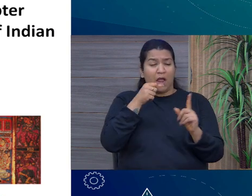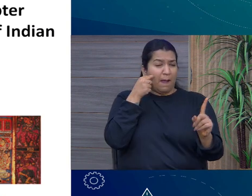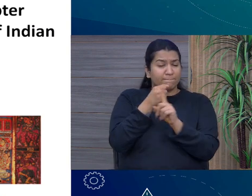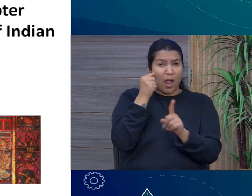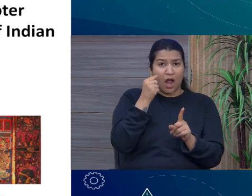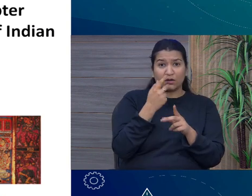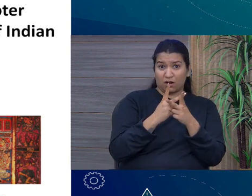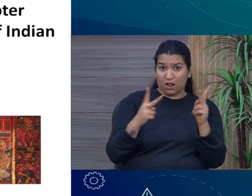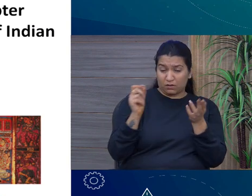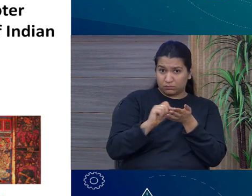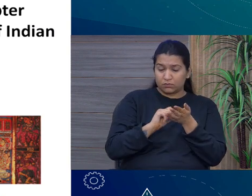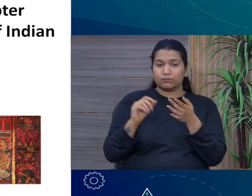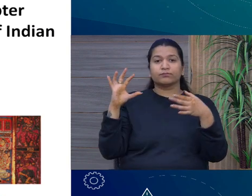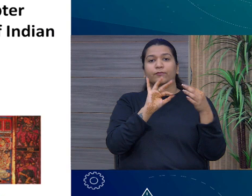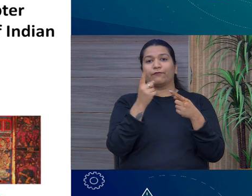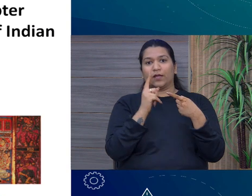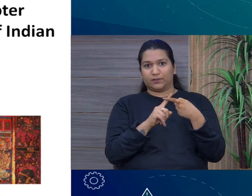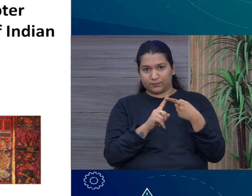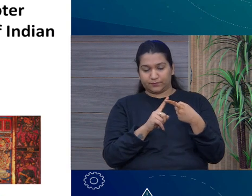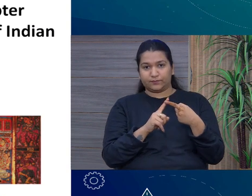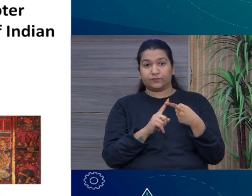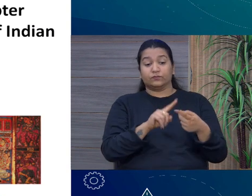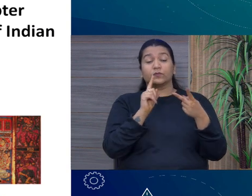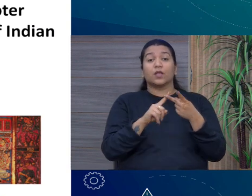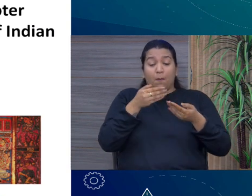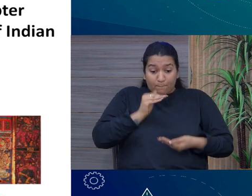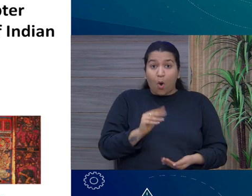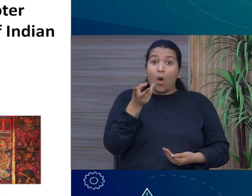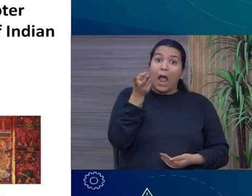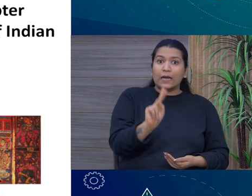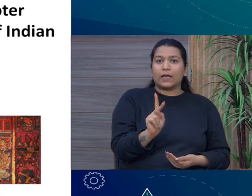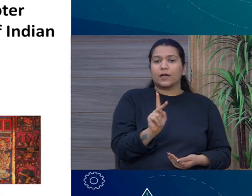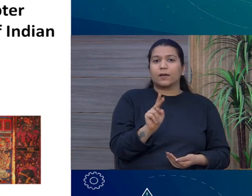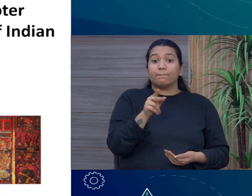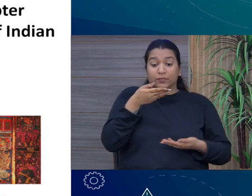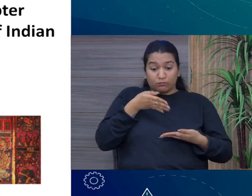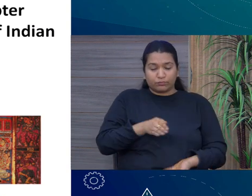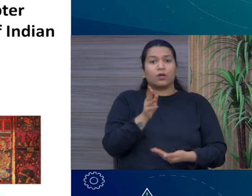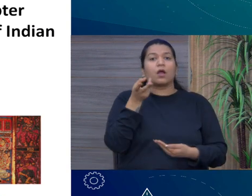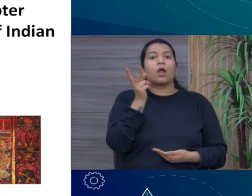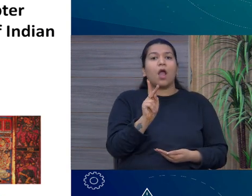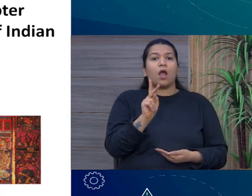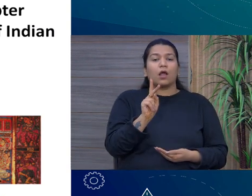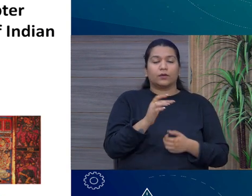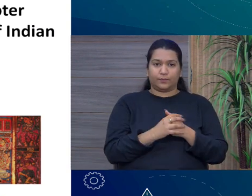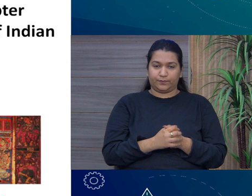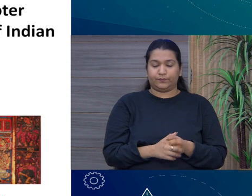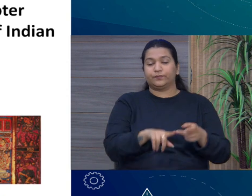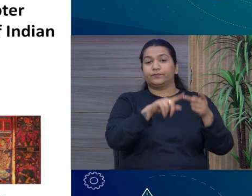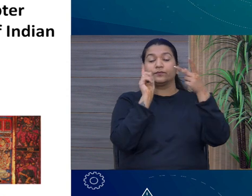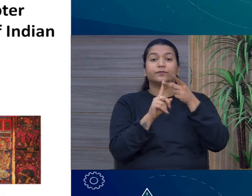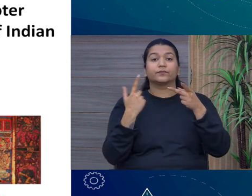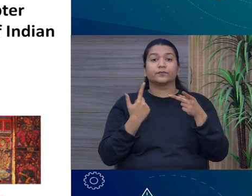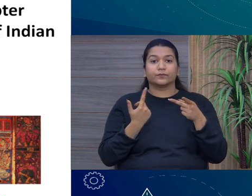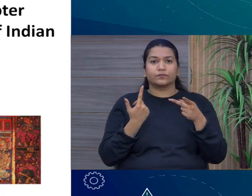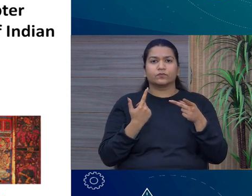व्यक्तित्व थे, उनके बारे में ये बात करता है और रीबर्थ के बारे में बात करता है, यानी कि पुनर्जन्म। जो दूसरा खंड है सर वो बात करता